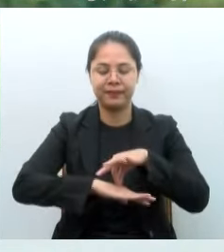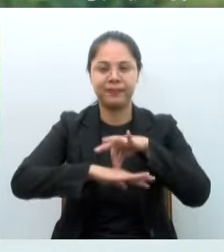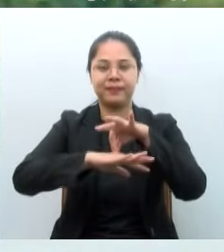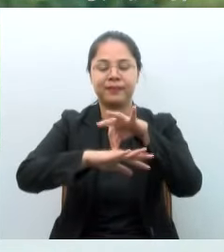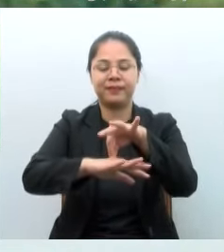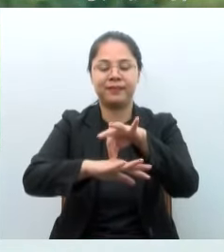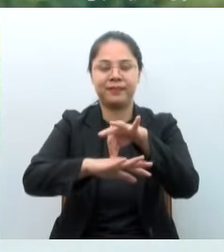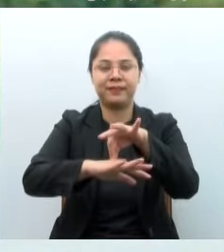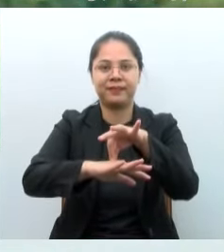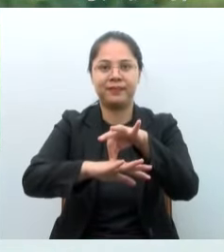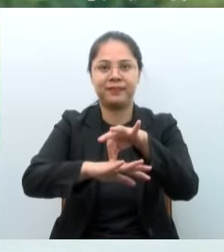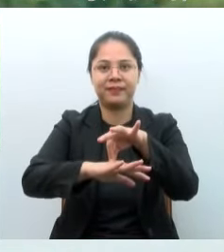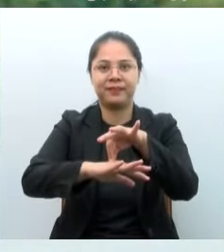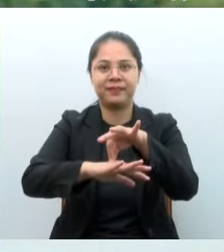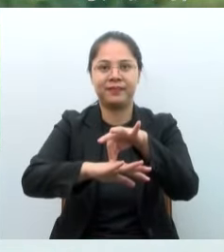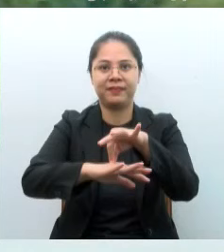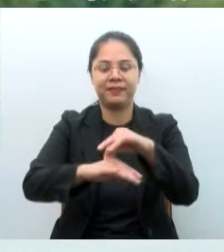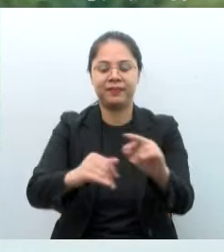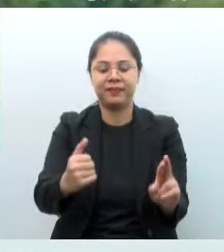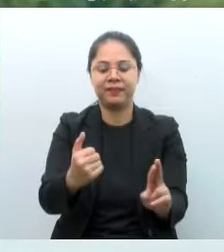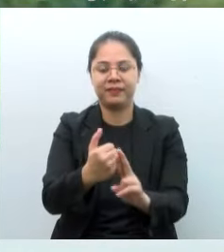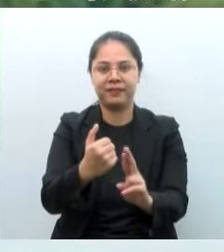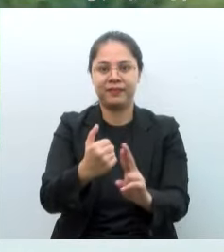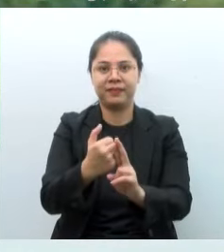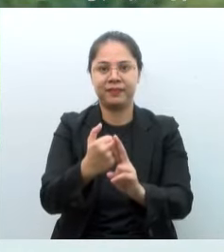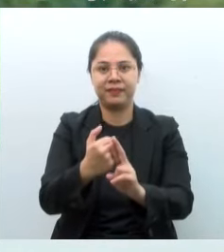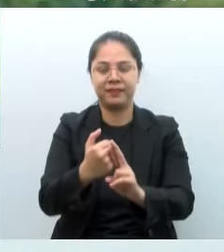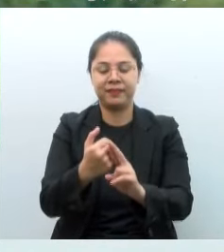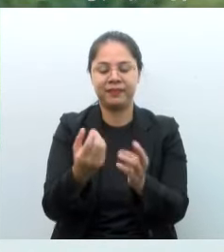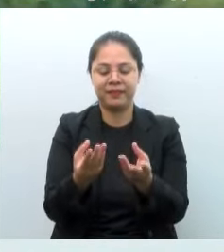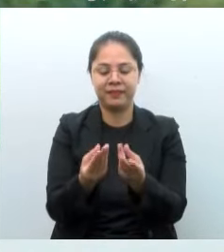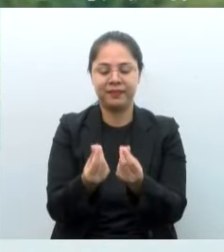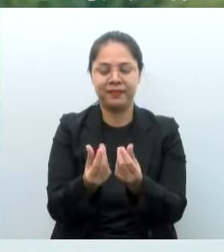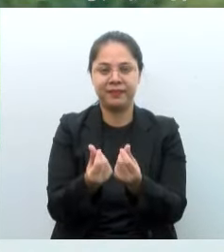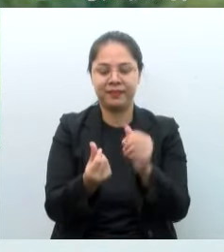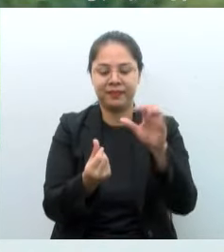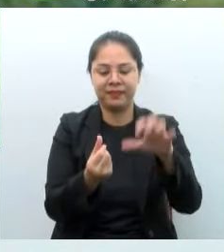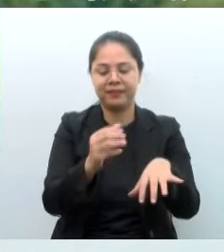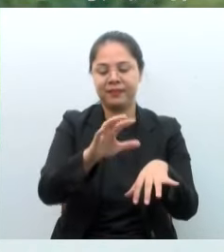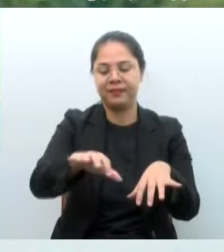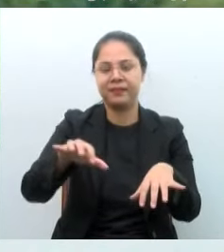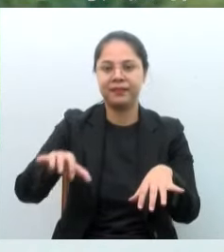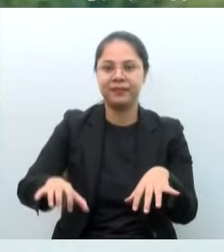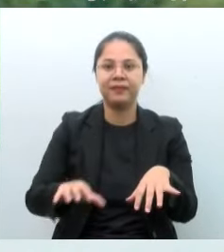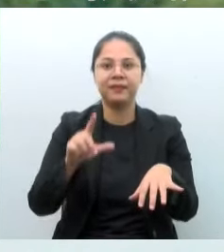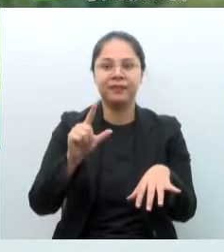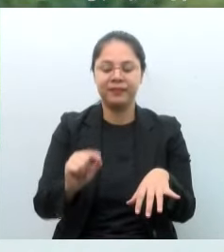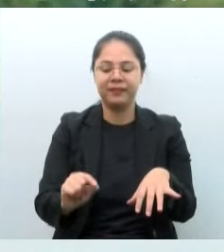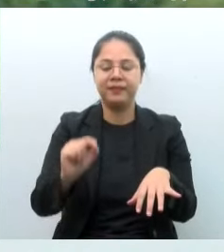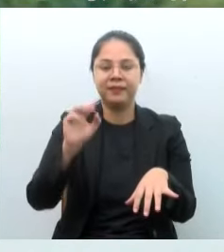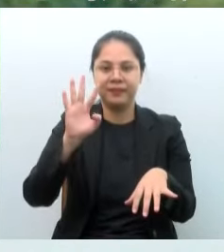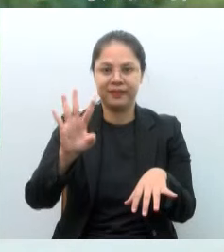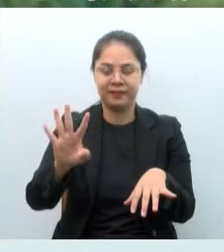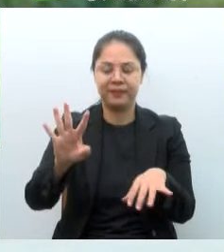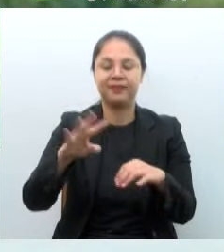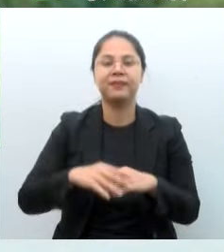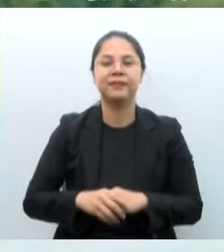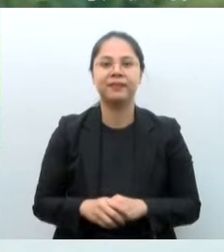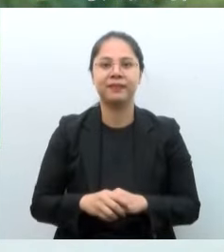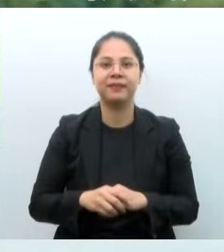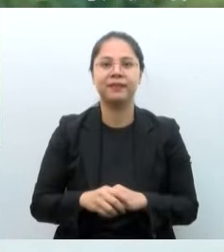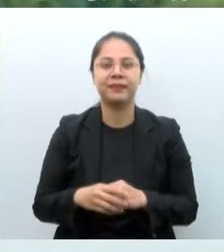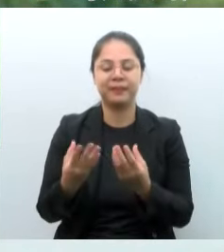ให้ท่านได้ดำรงตำแหน่งรองผู้อำนวยการสำนักงานเขตพื้นที่การศึกษาทั้ง24เขตนะครับเป็นเขตประถม21เขตแล้วก็เขตมัธยมอีก